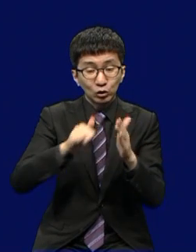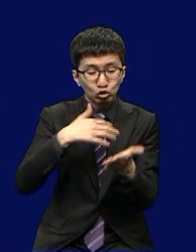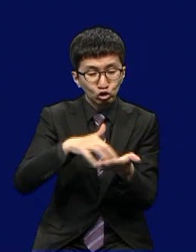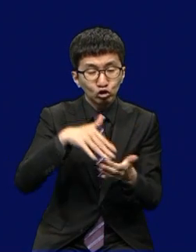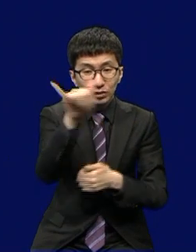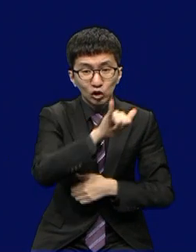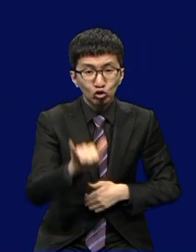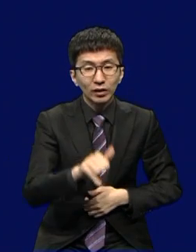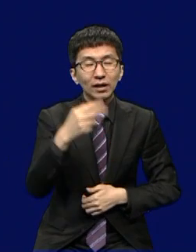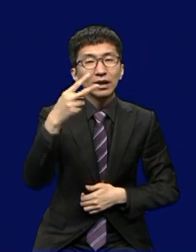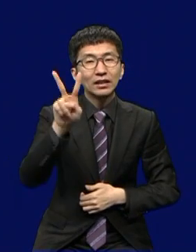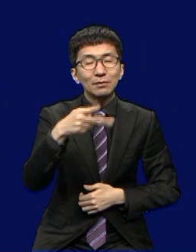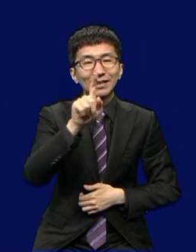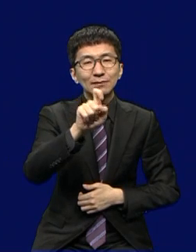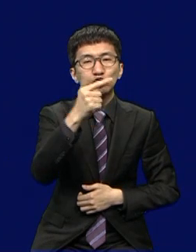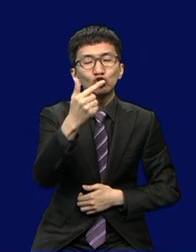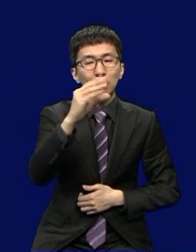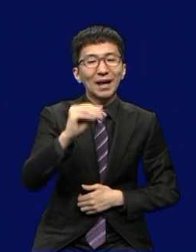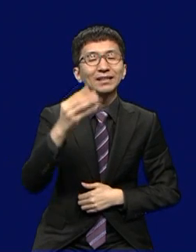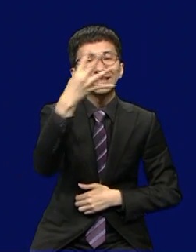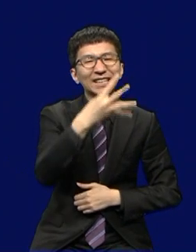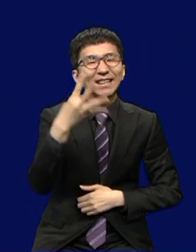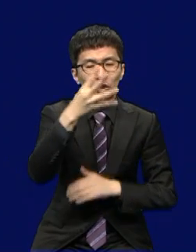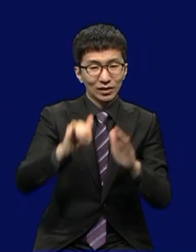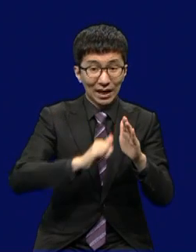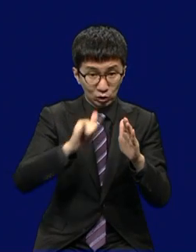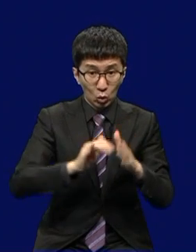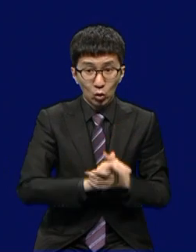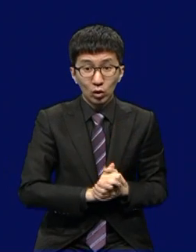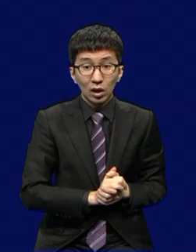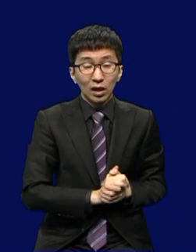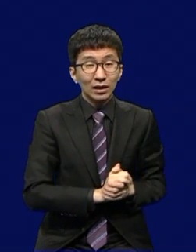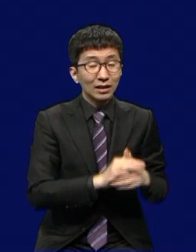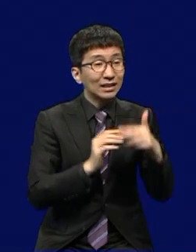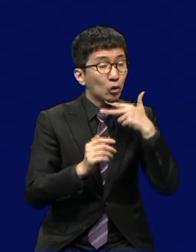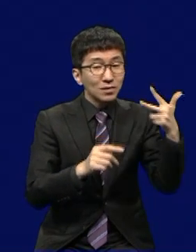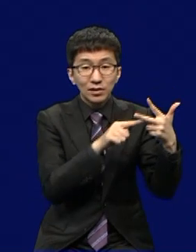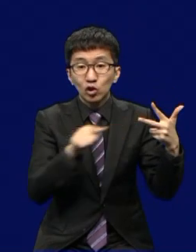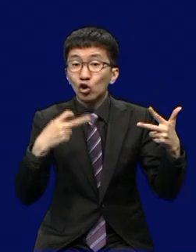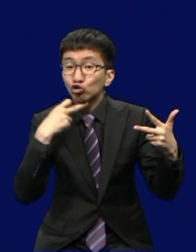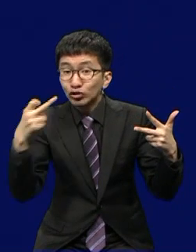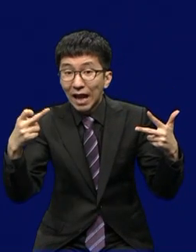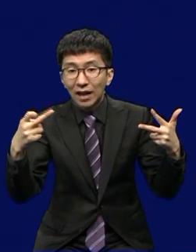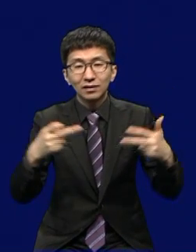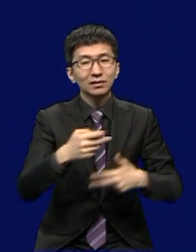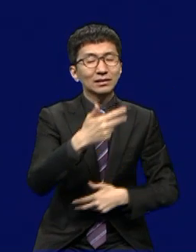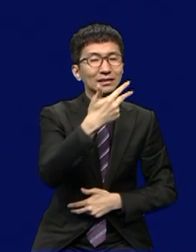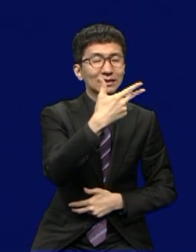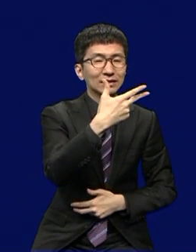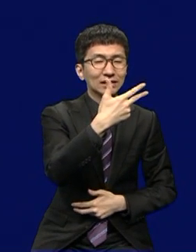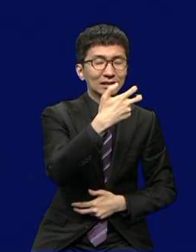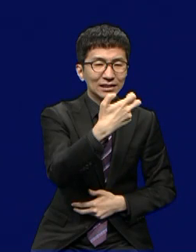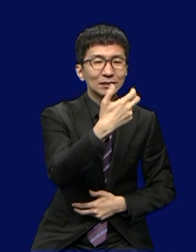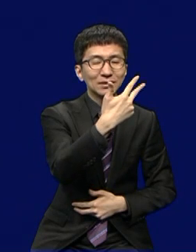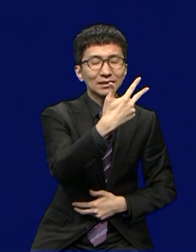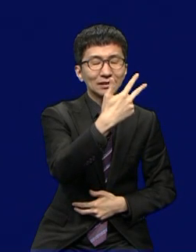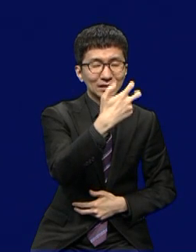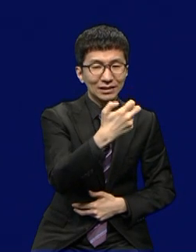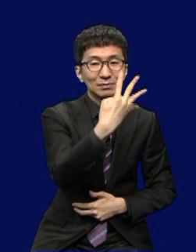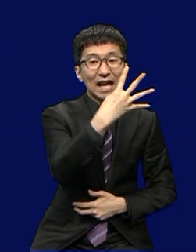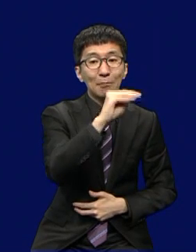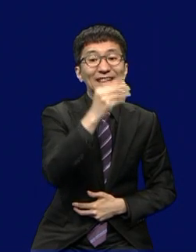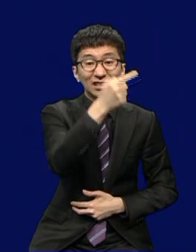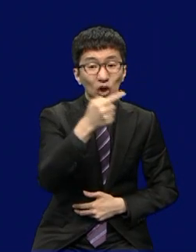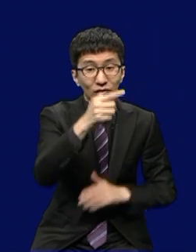216만 4천 가구. 이 가운데 자녀가 7살에서 12살 이하는 74만 1천, 6살 이하 자녀를 둔